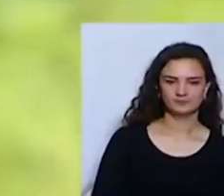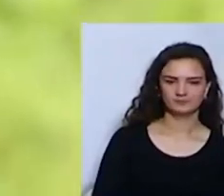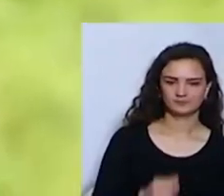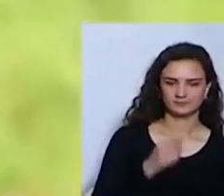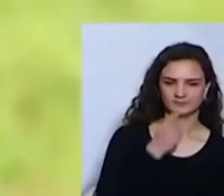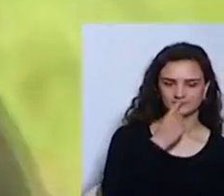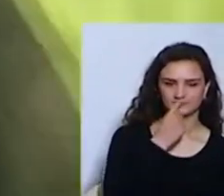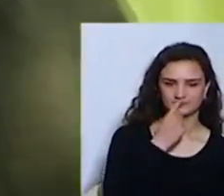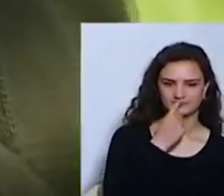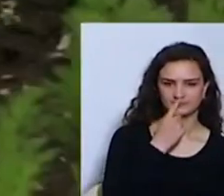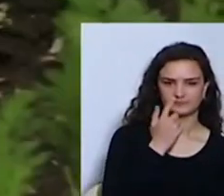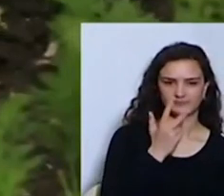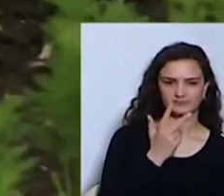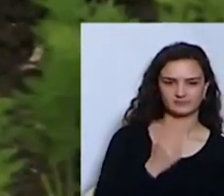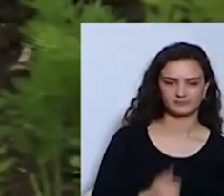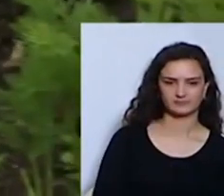ძალიან, ძალიან, ძალიან მიყვარს.